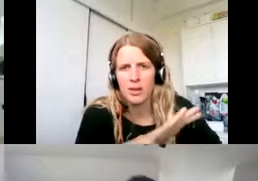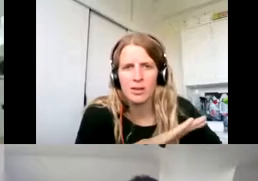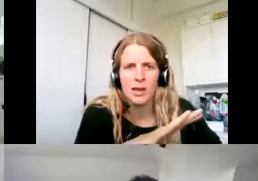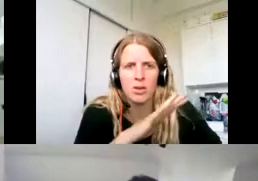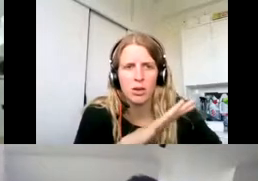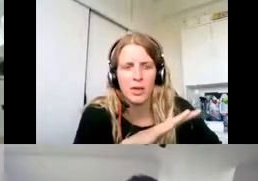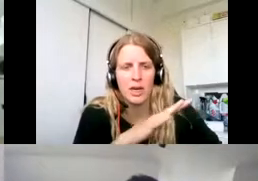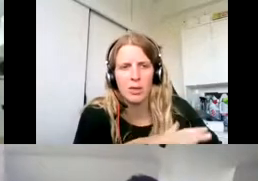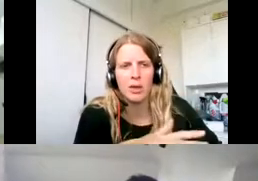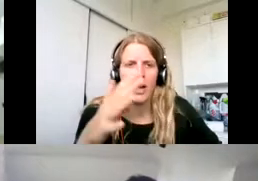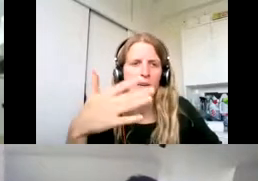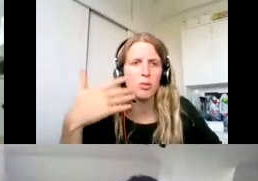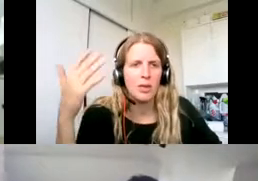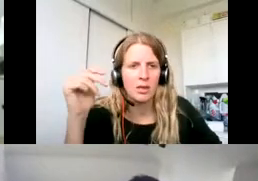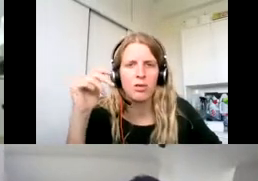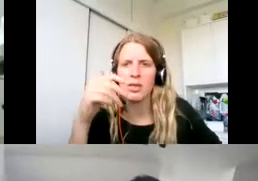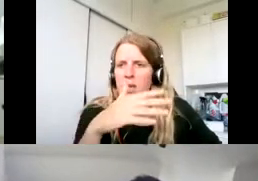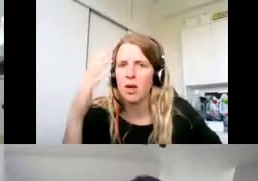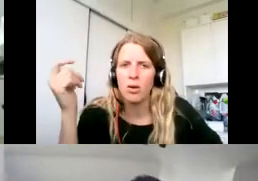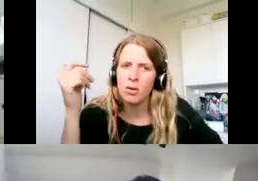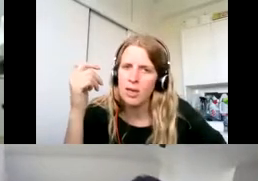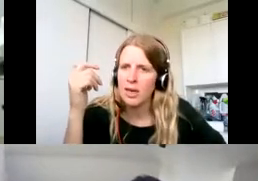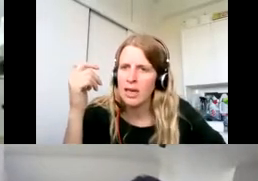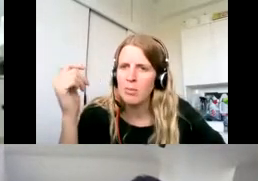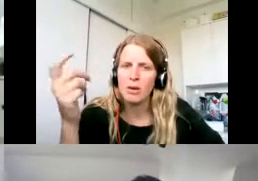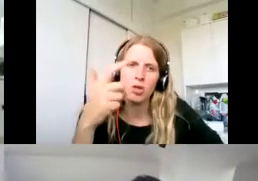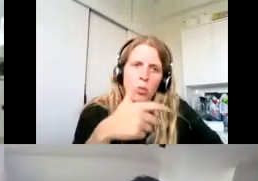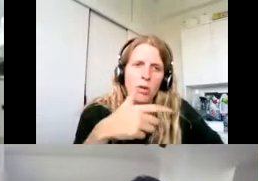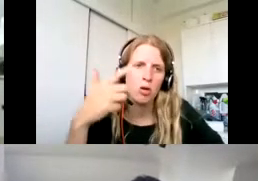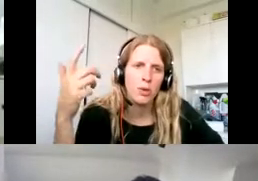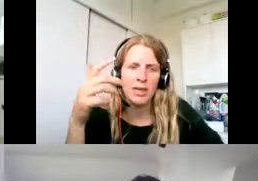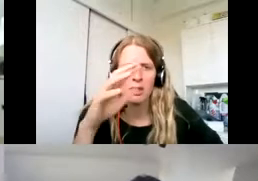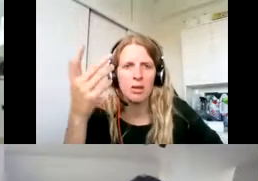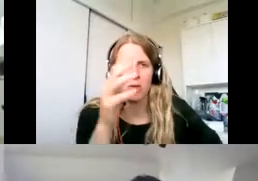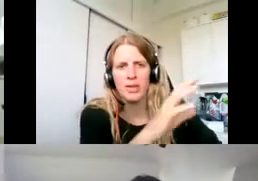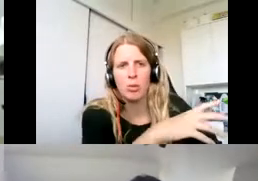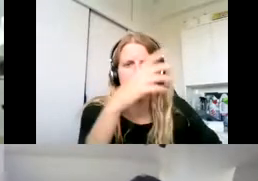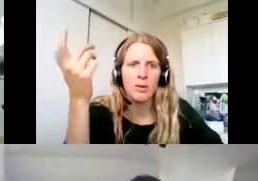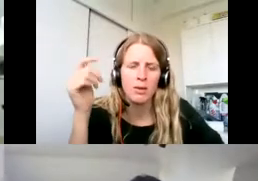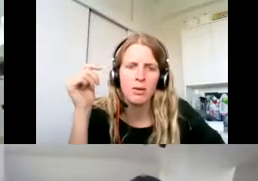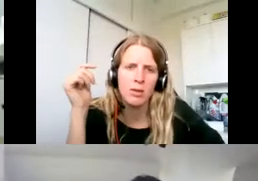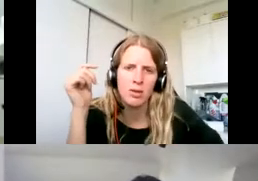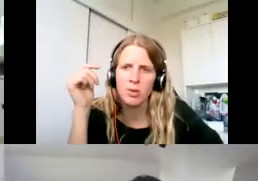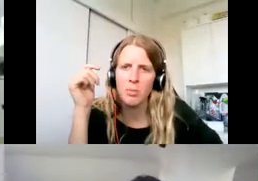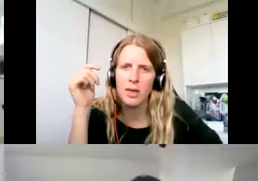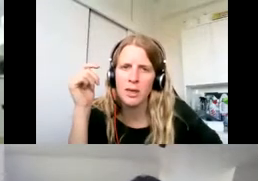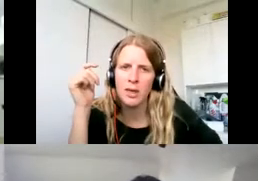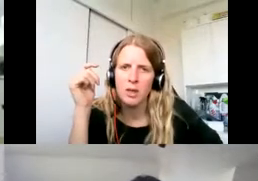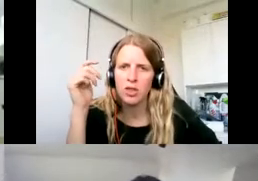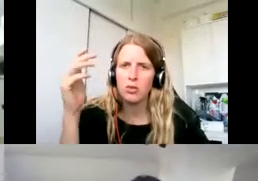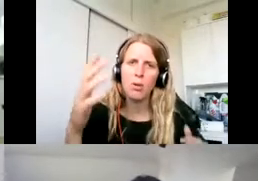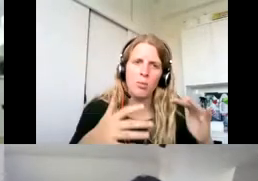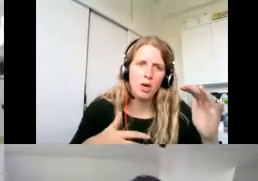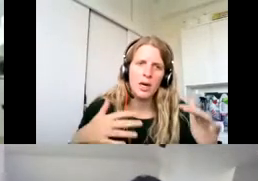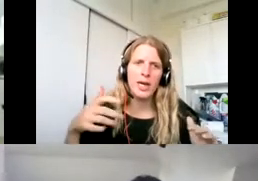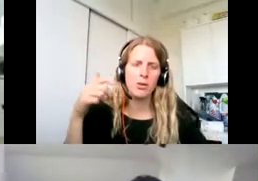volledig de coronamaatregelen te houden, zodat je echt met een hand op het hart kunt zeggen, oké, ik ga niet mijn job combineren, die contactbubbel met die van het speelplein.